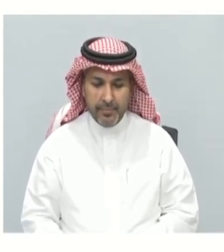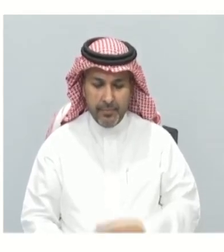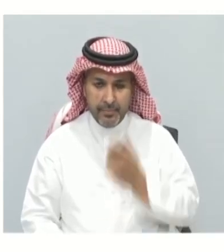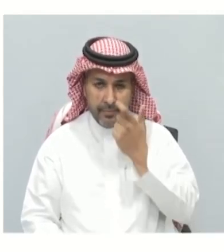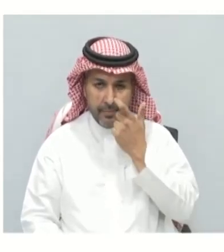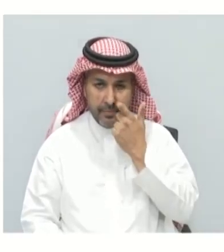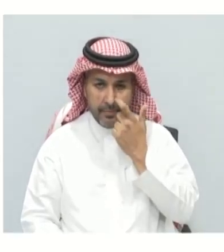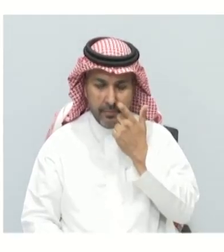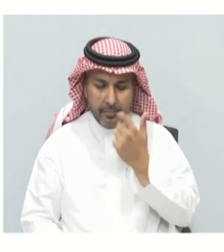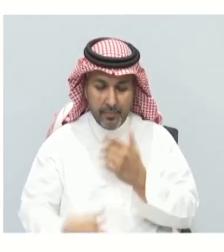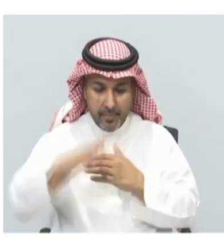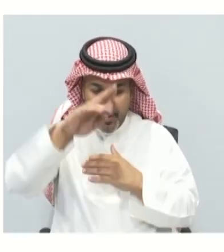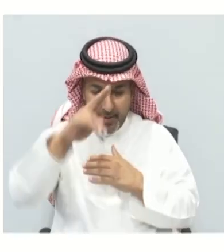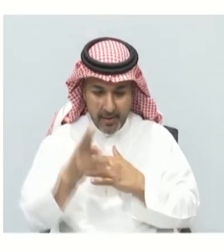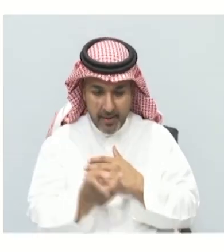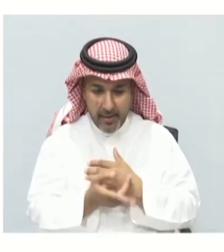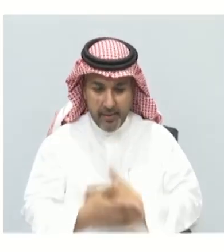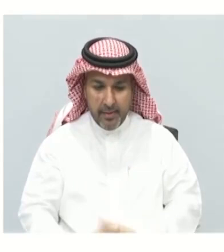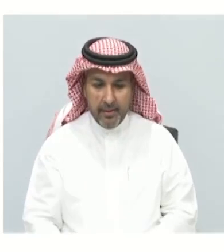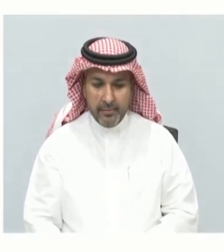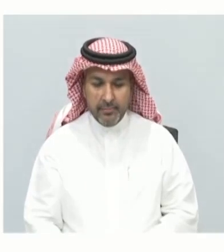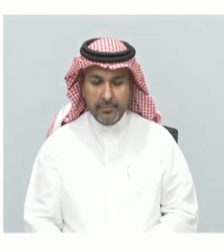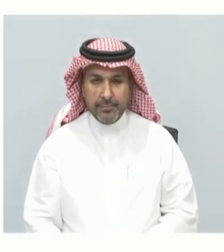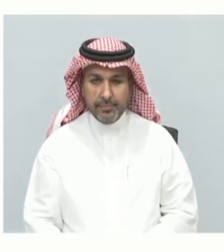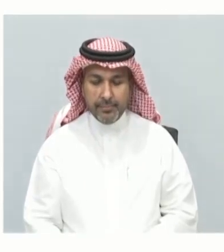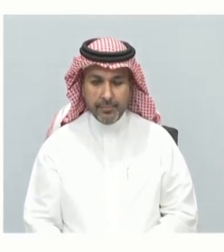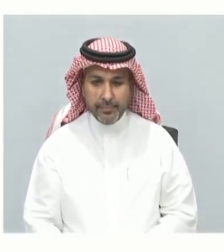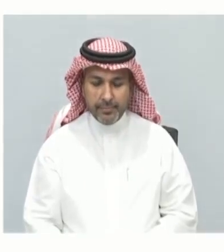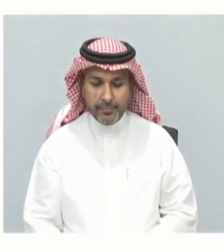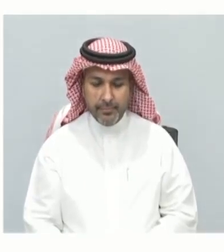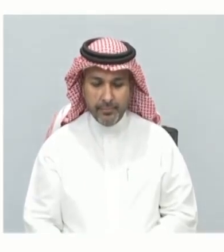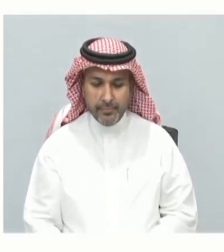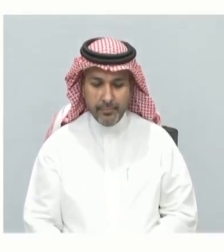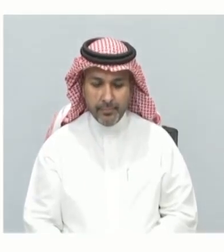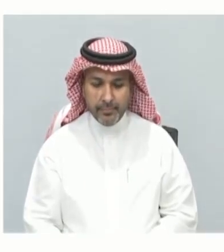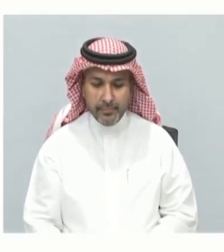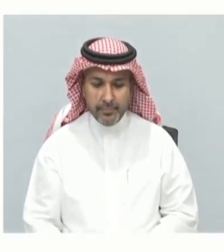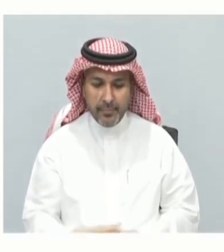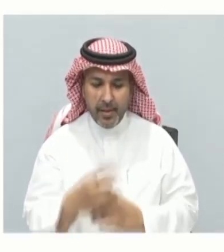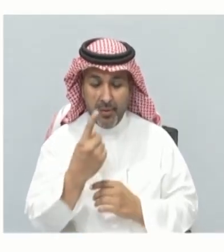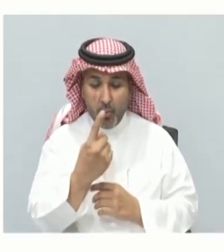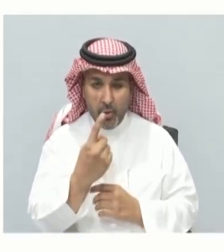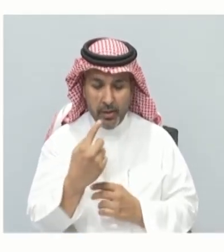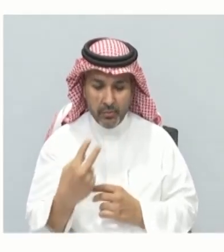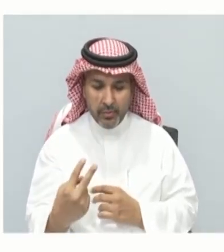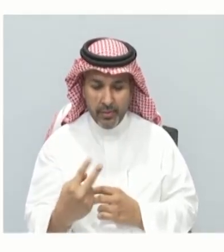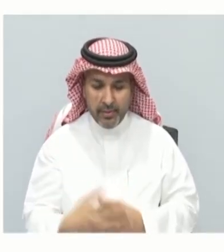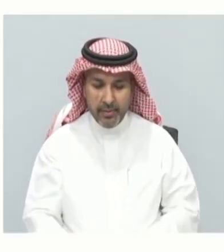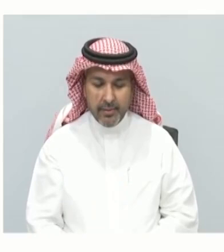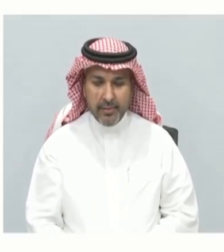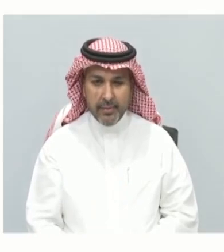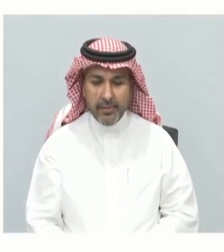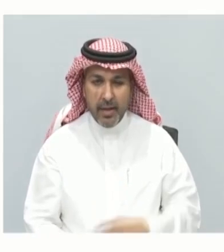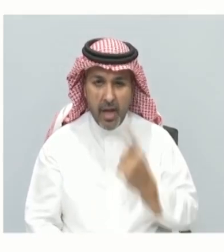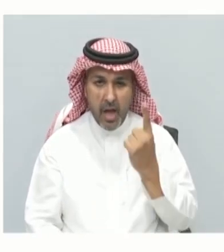ساحصل على هذا الخط الماذا المتصاعد اقدر اسمي هذا 1 واقدر اسمي هذا 2 بحيث انه